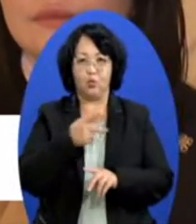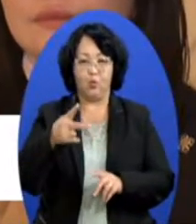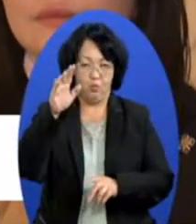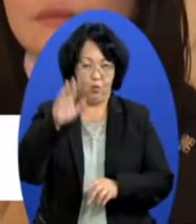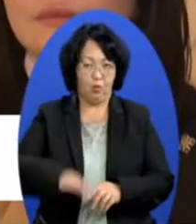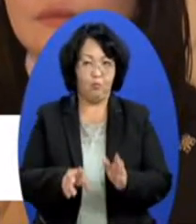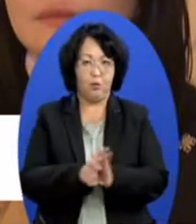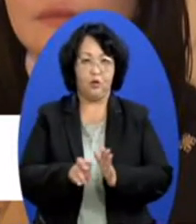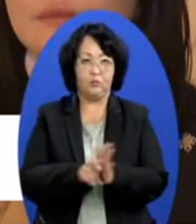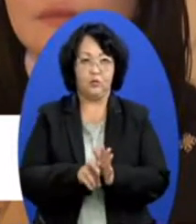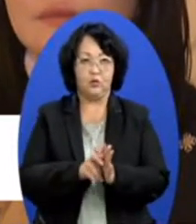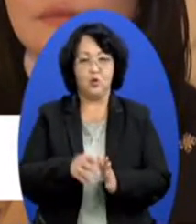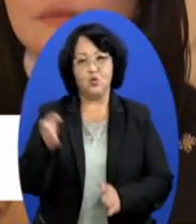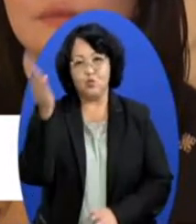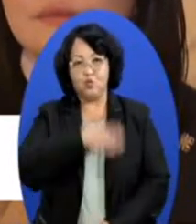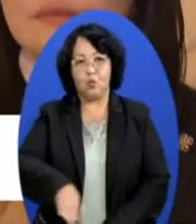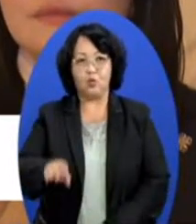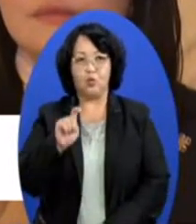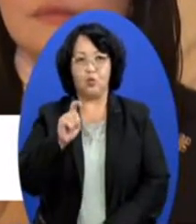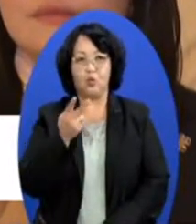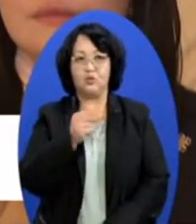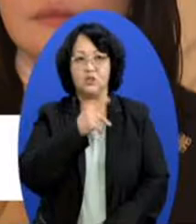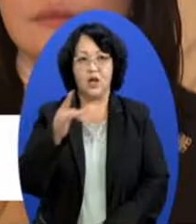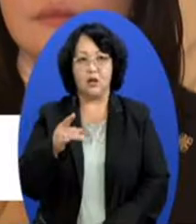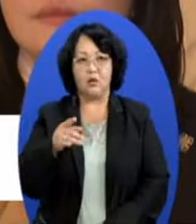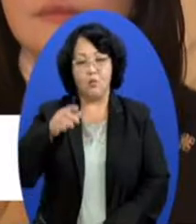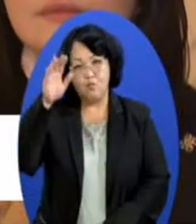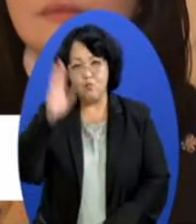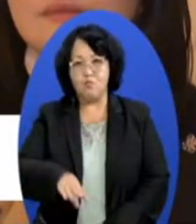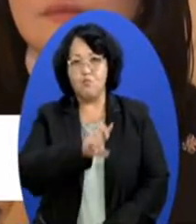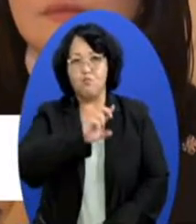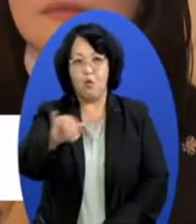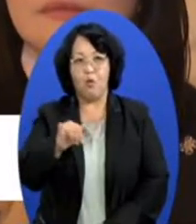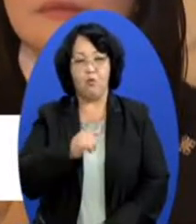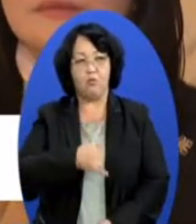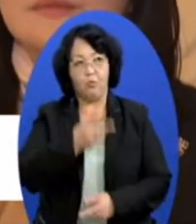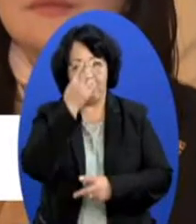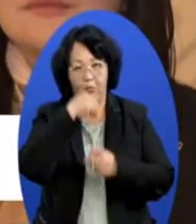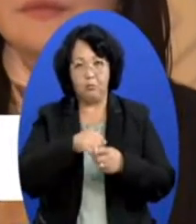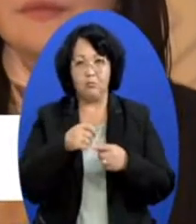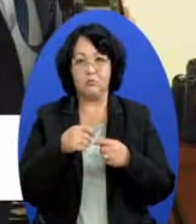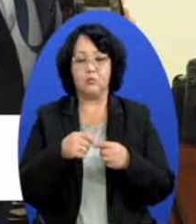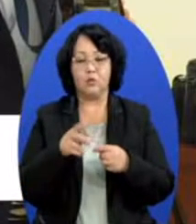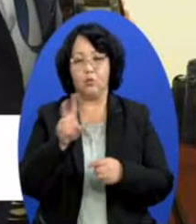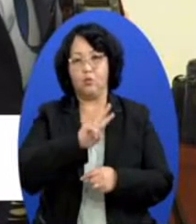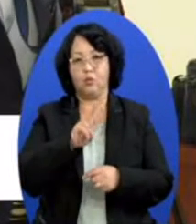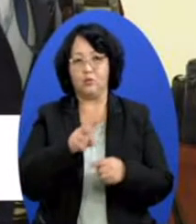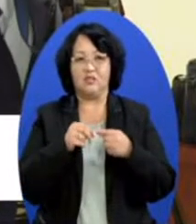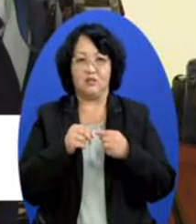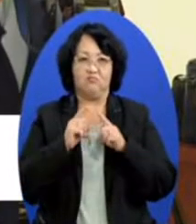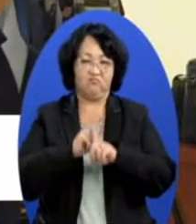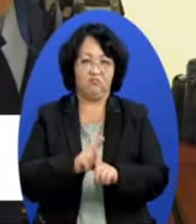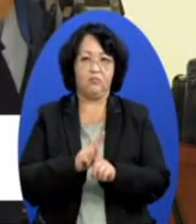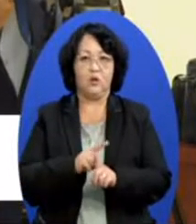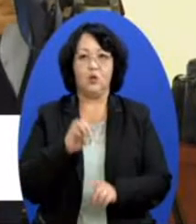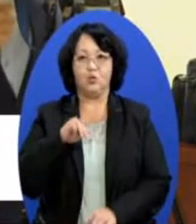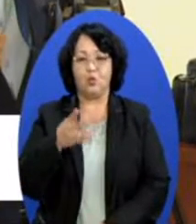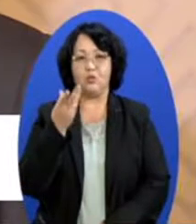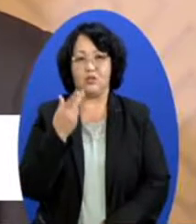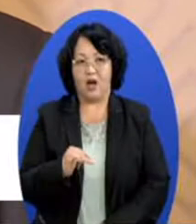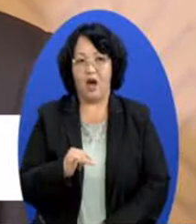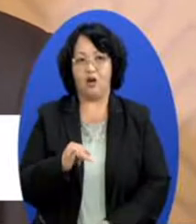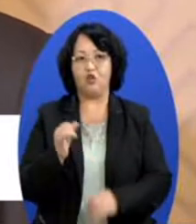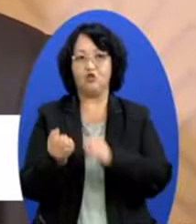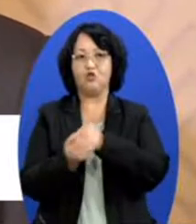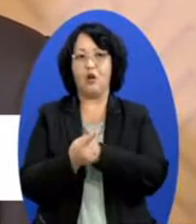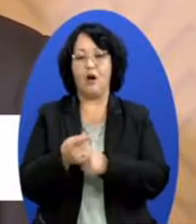байгаа. Шууд хүчээр захиргааны аргаар бас хамаагүй гэж хүмүүс бас болохгүй гэдэг бас тийм зарчмыг бол бид нар бас баримтлаж байгаа гэдэг хэлмээр байна. Тусгай нөхцөлтэй хадгаламж гэж